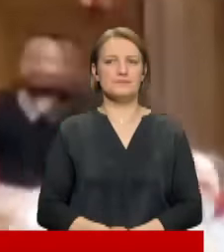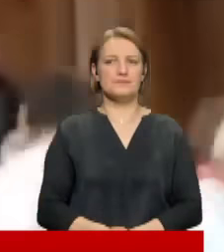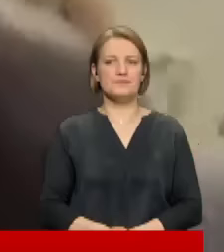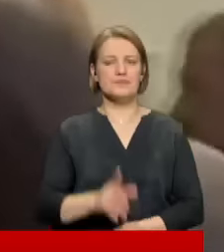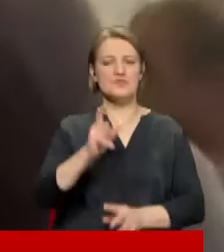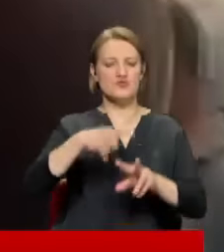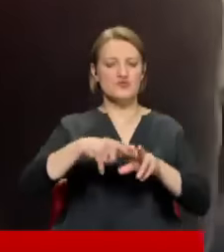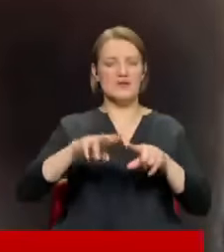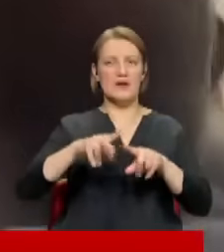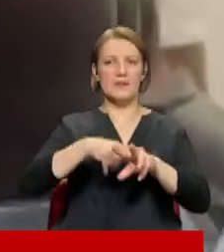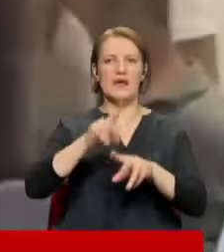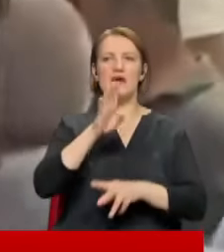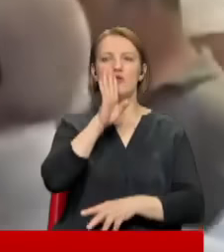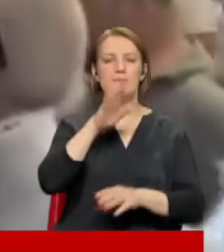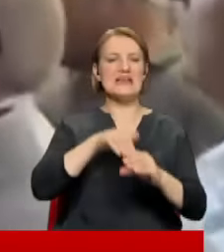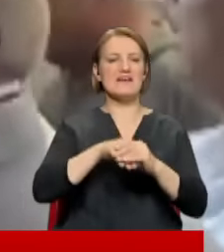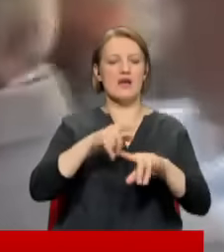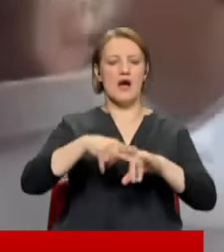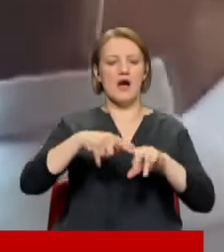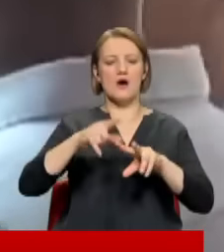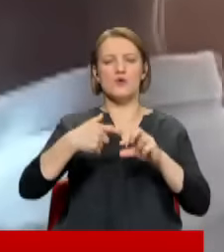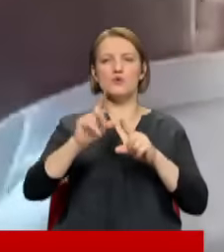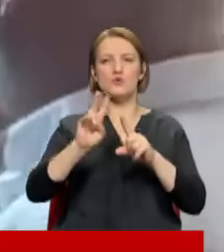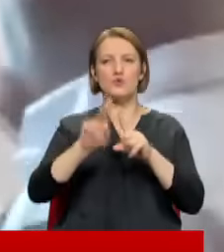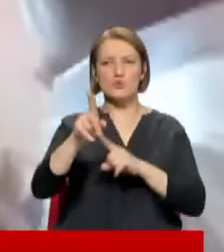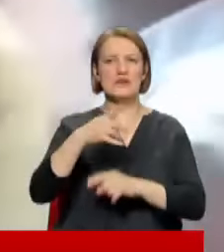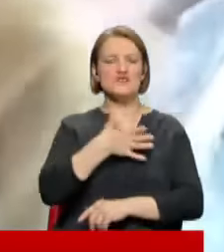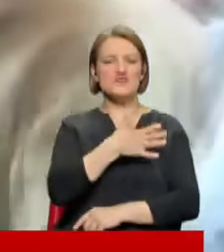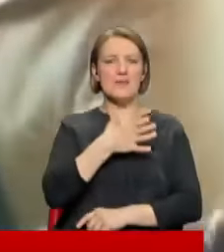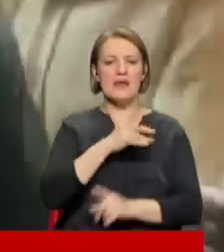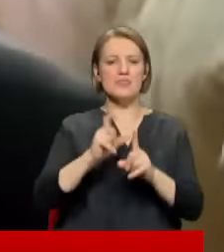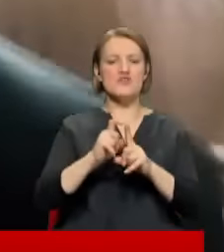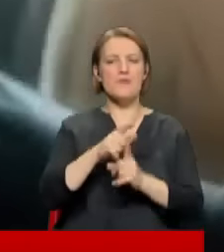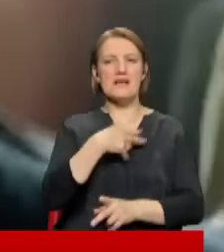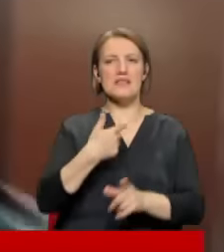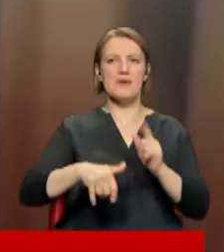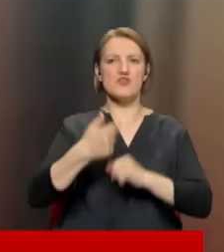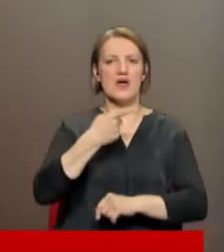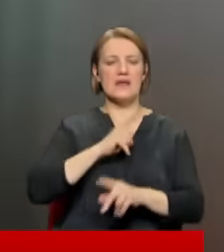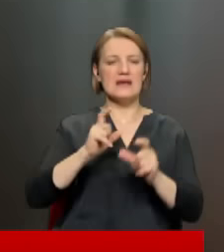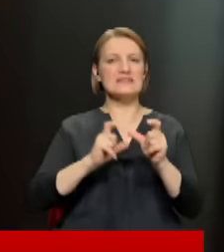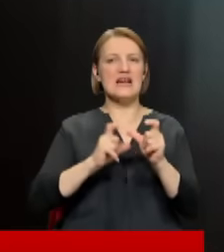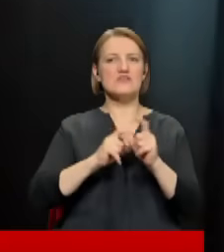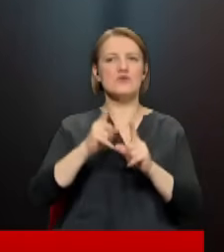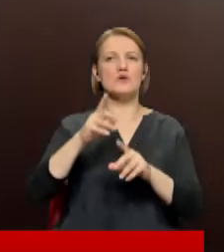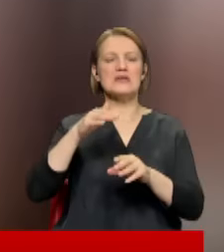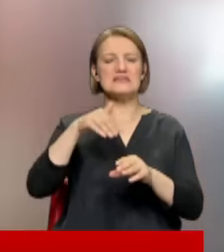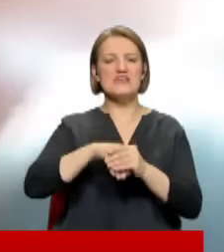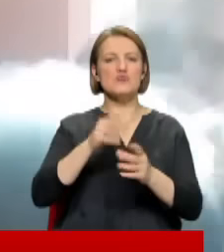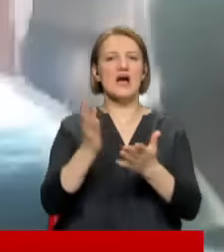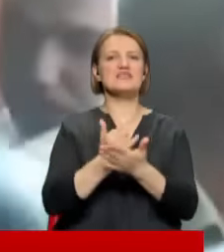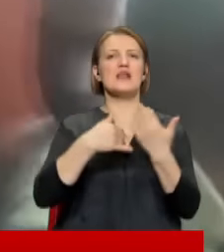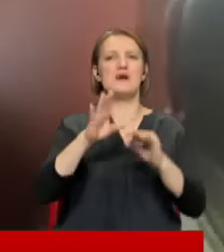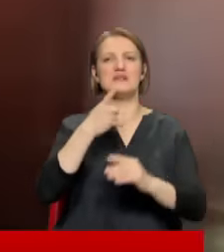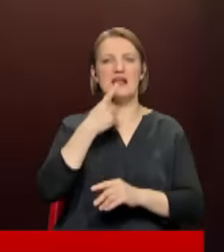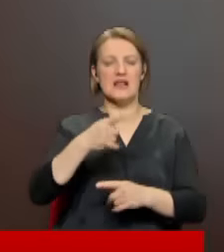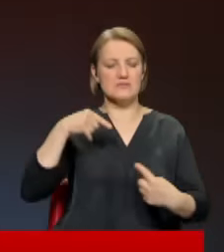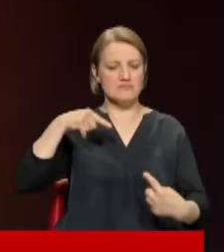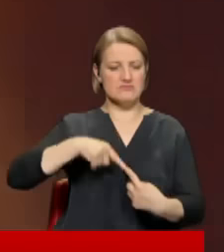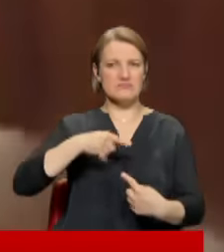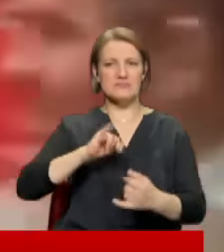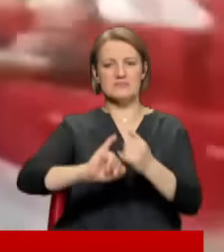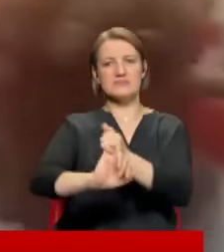Caner Arduç, CHP Kocaeli Milletvekili Harun Özgür Yıldızlı'nın CHP Derince Belediye Başkan adayı Sertif Gökçe seçimi kazanamaz diyerek takım elbise